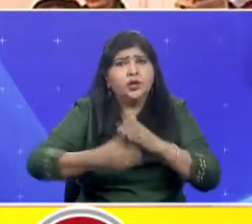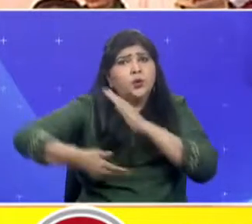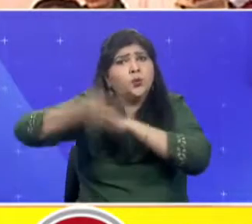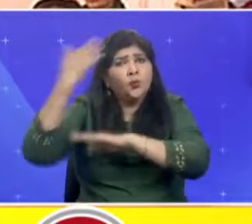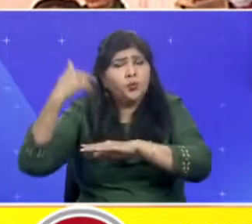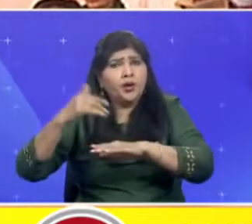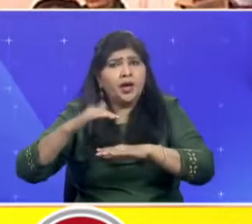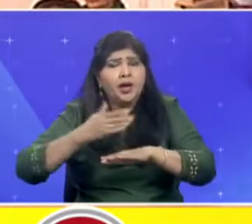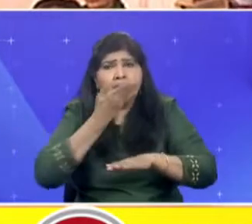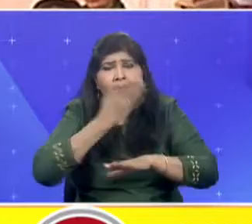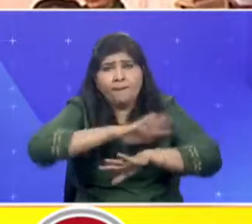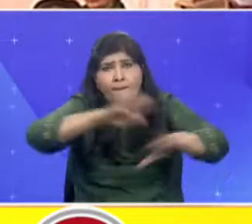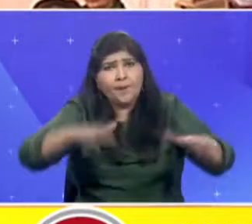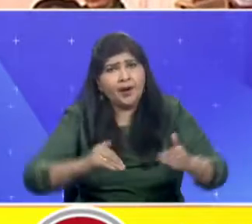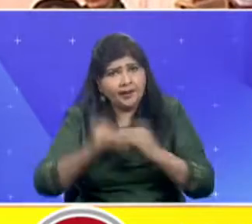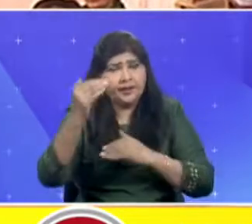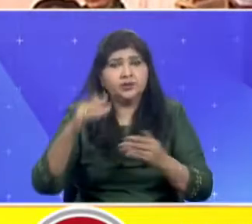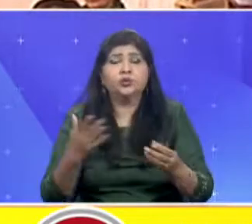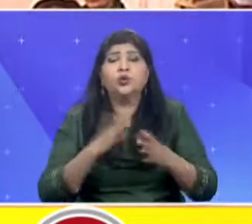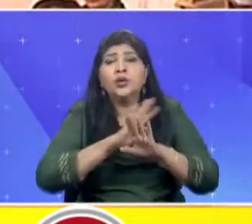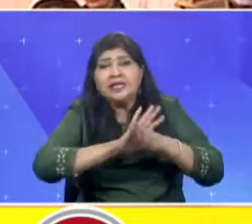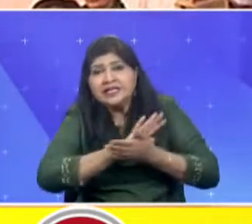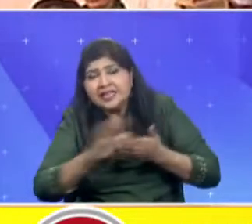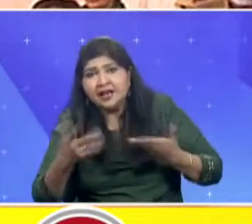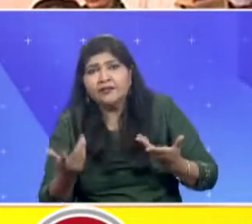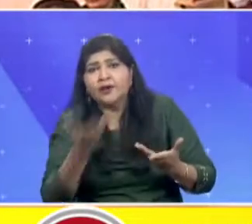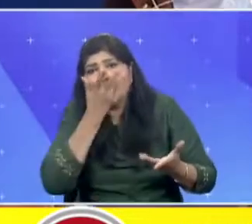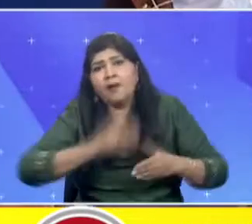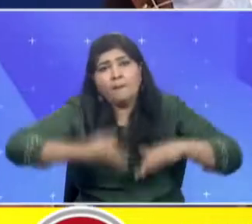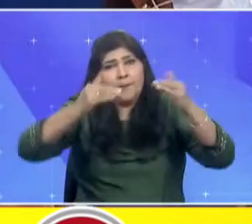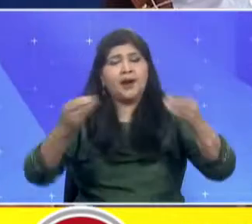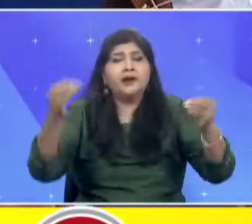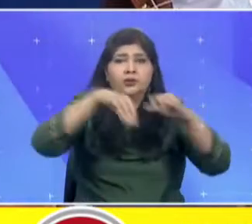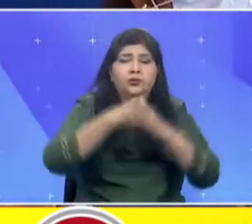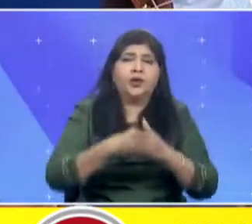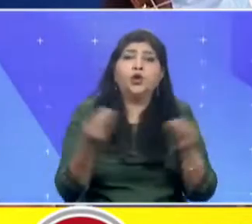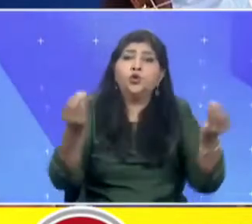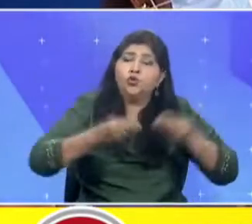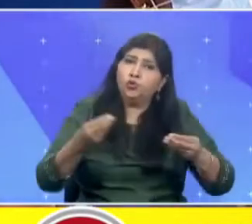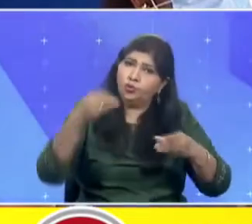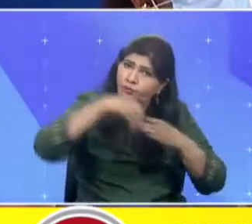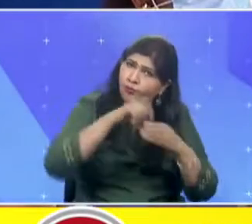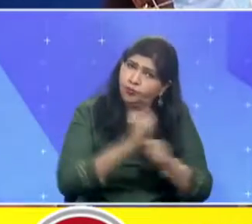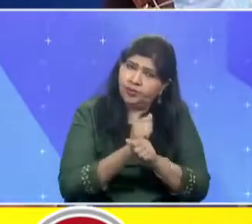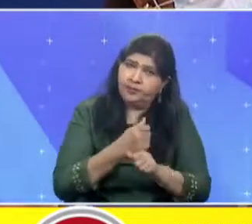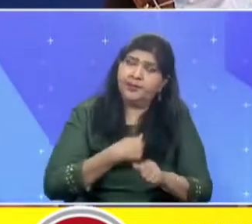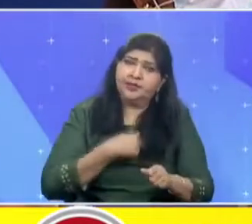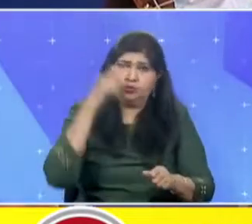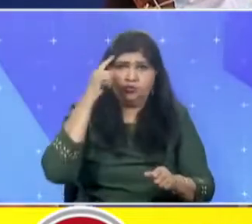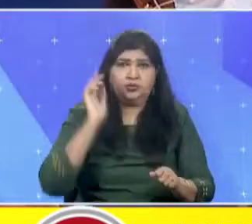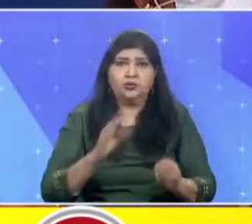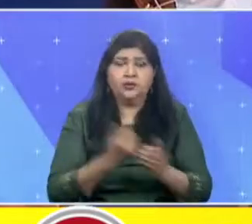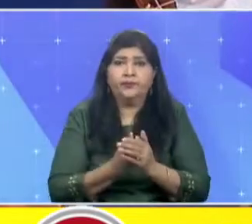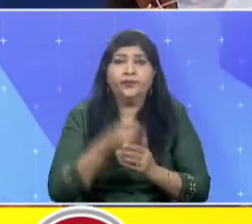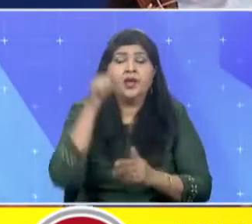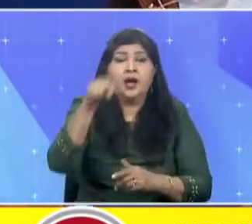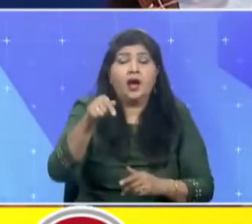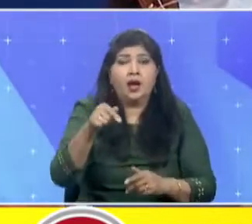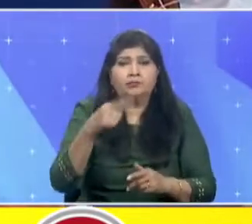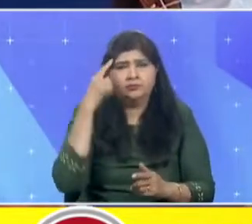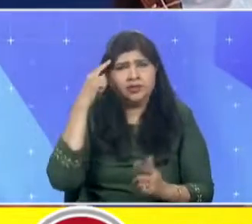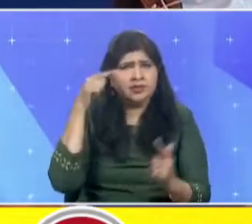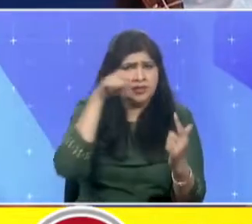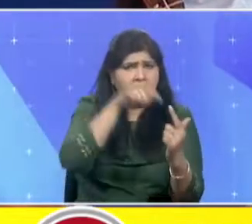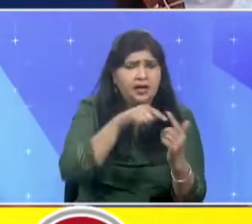पुराने सरोवरों को सुधारा जा सकता है, कुछ नए सरोवर बनाए जा सकते हैं। मुझे विश्वास है आप इस दिशा